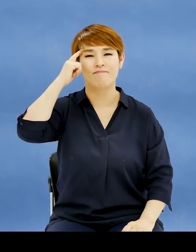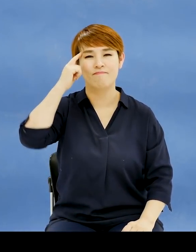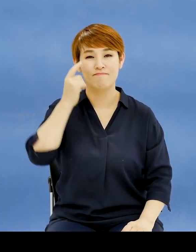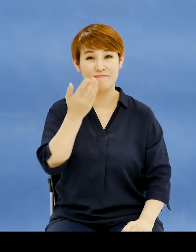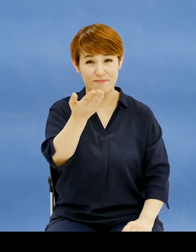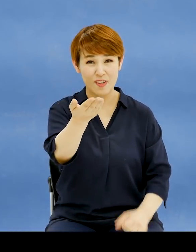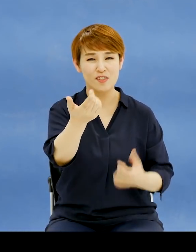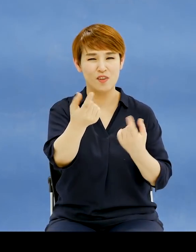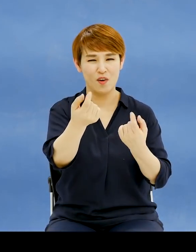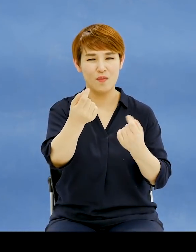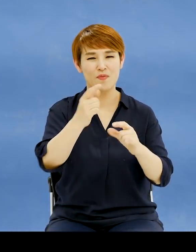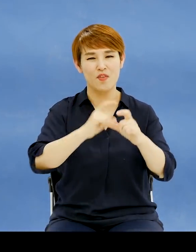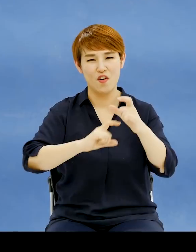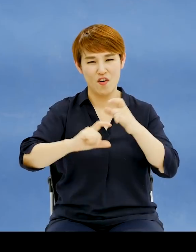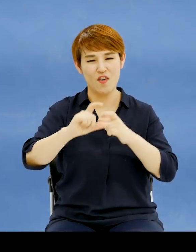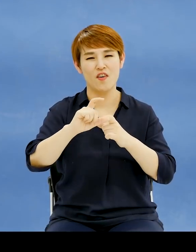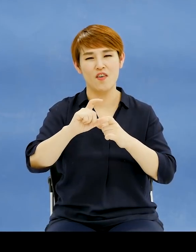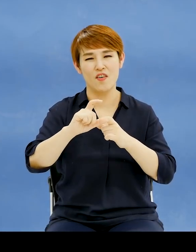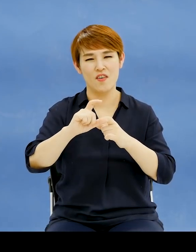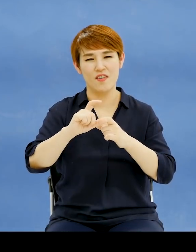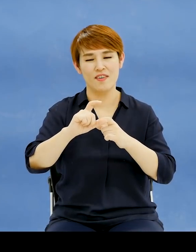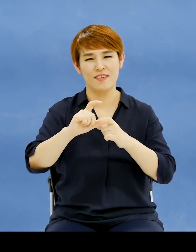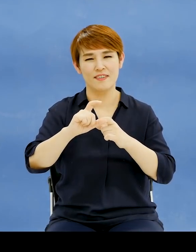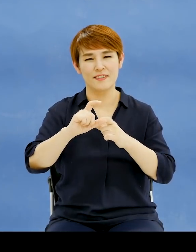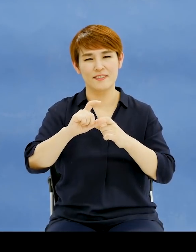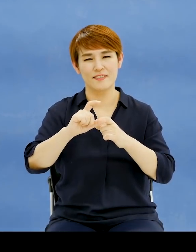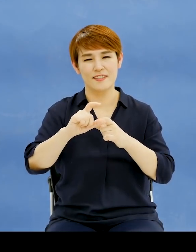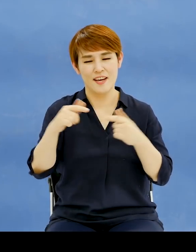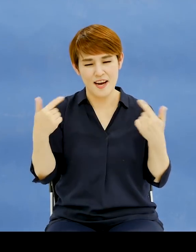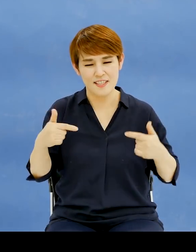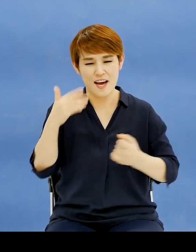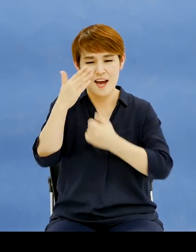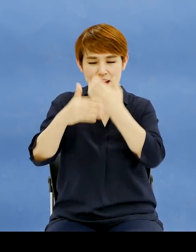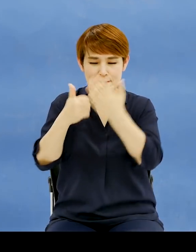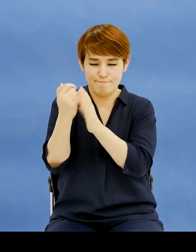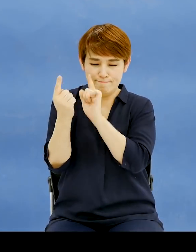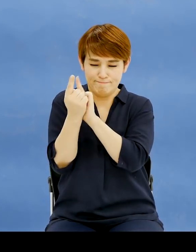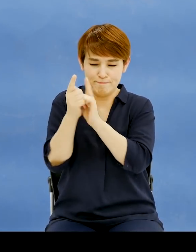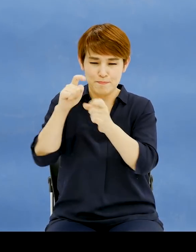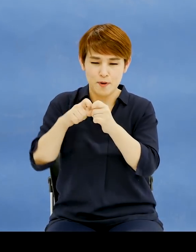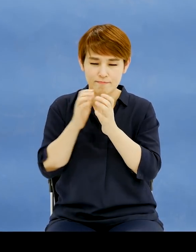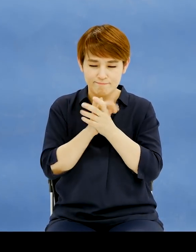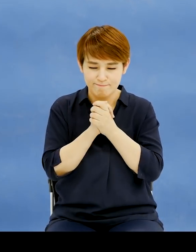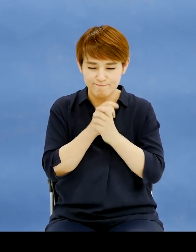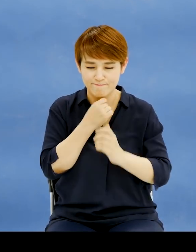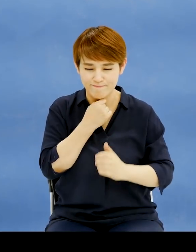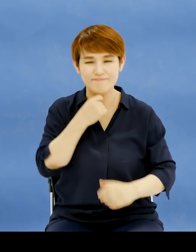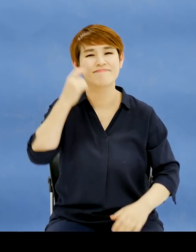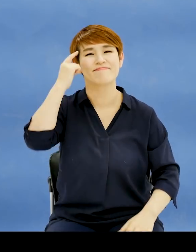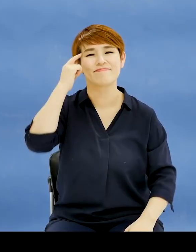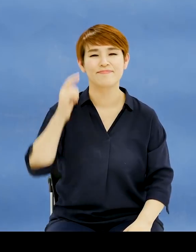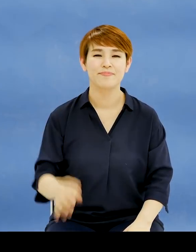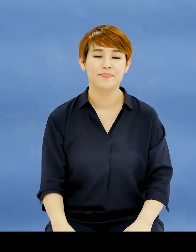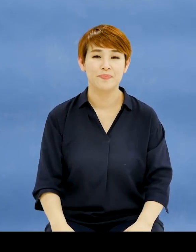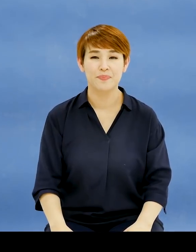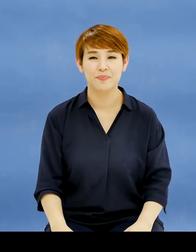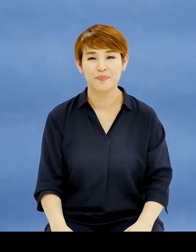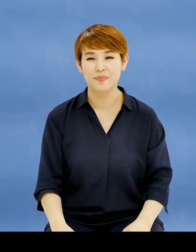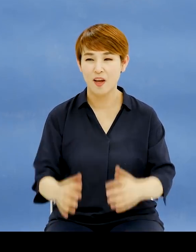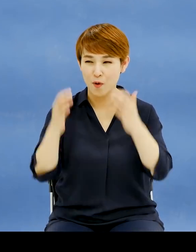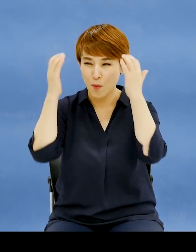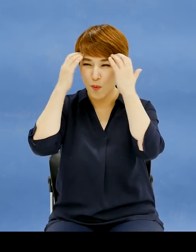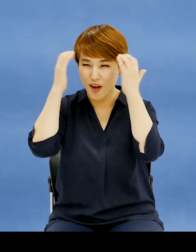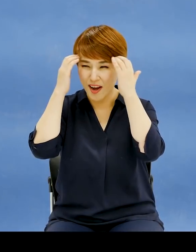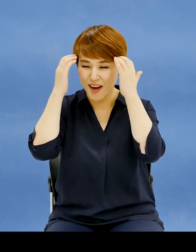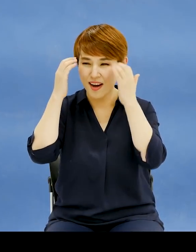들어서 더 사모님처럼 처럼, 이렇게 한순간도 놓치지 않고 하나님을 찾기 위해서 기도해야겠다라는 생각을